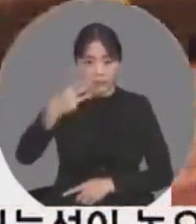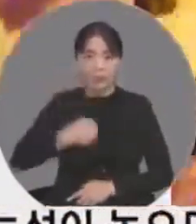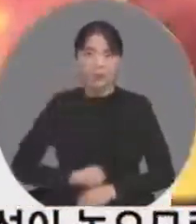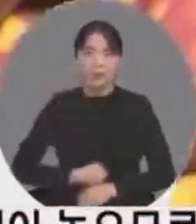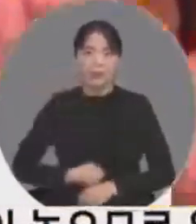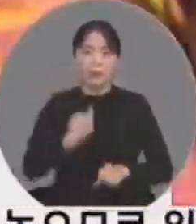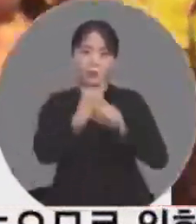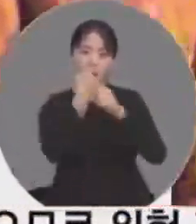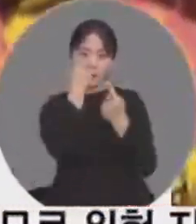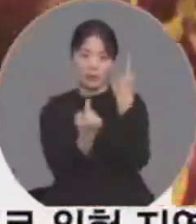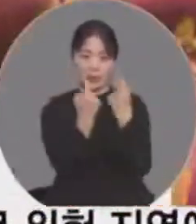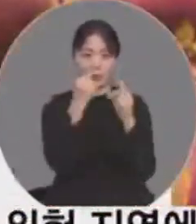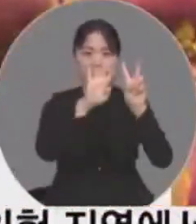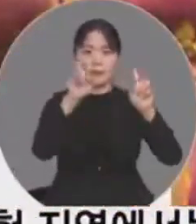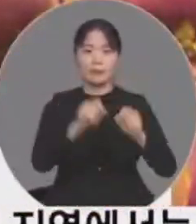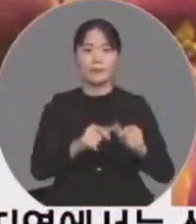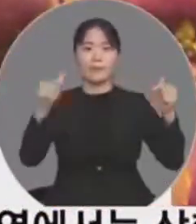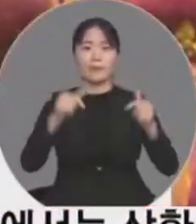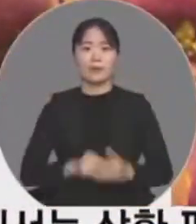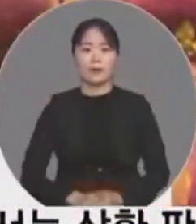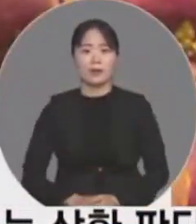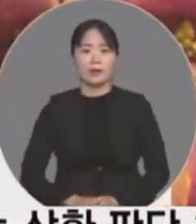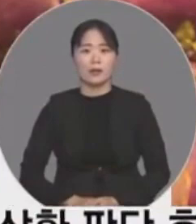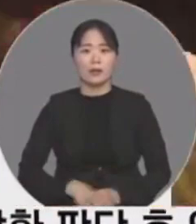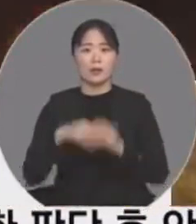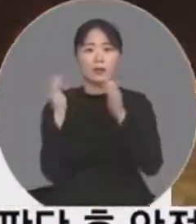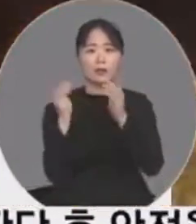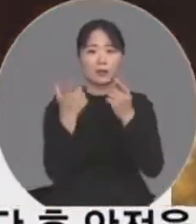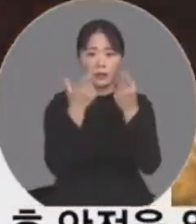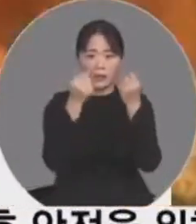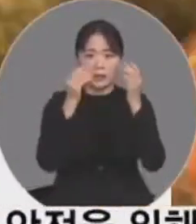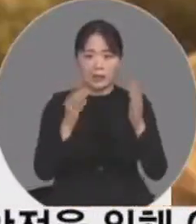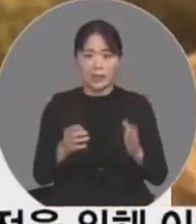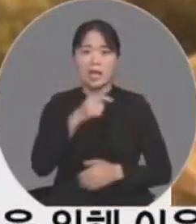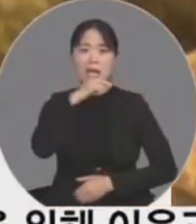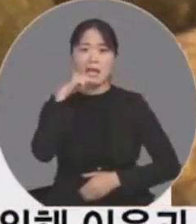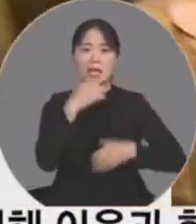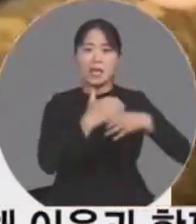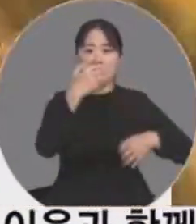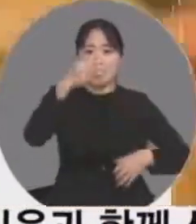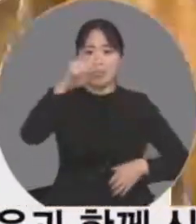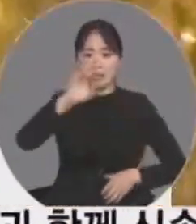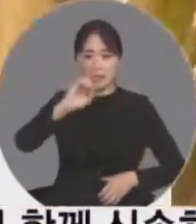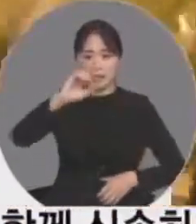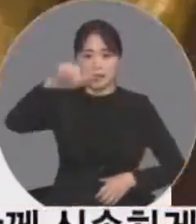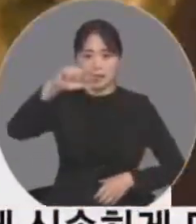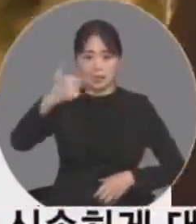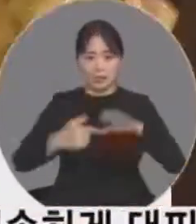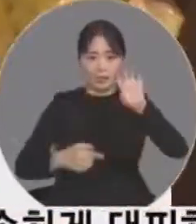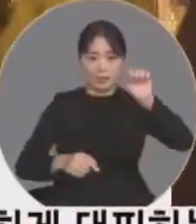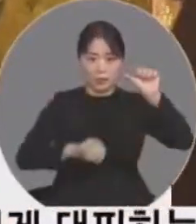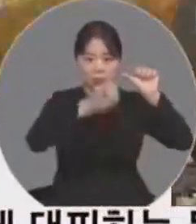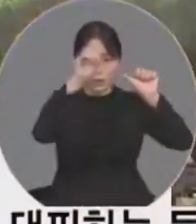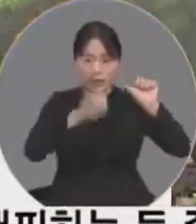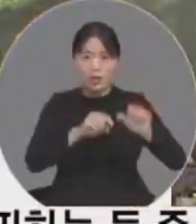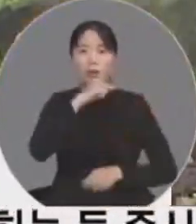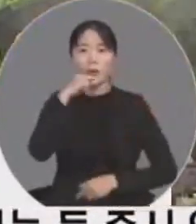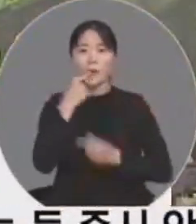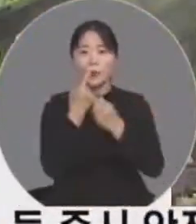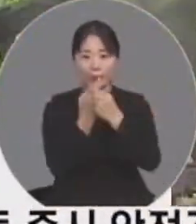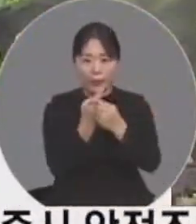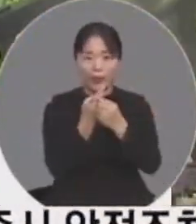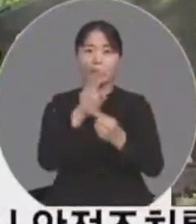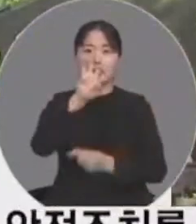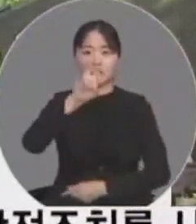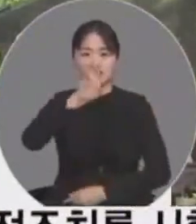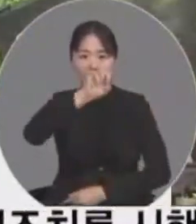14,300원으로 1년 전보다 2배가량 폭등했고, 같은 기간 당근은 45%, 붉은 고추는